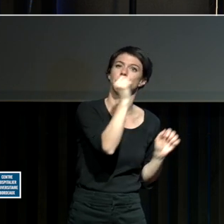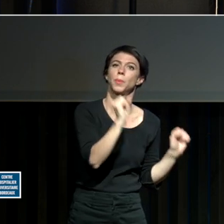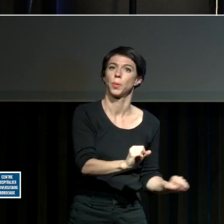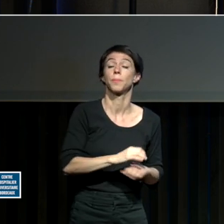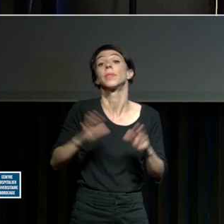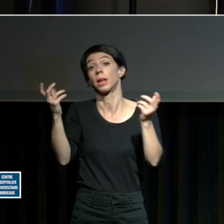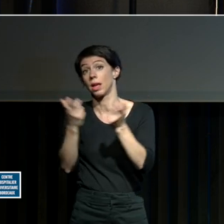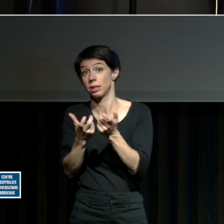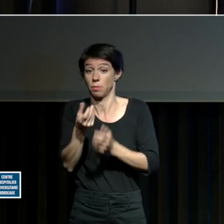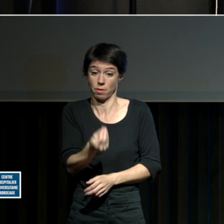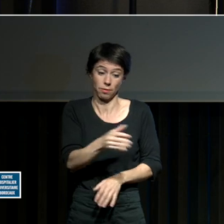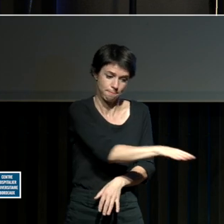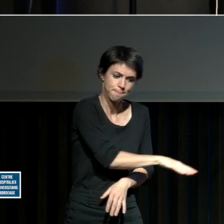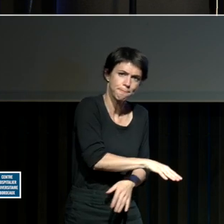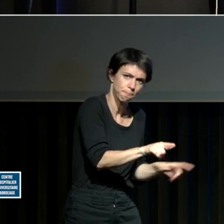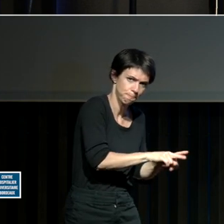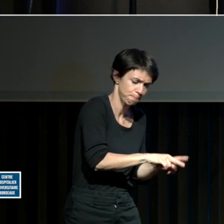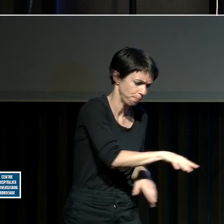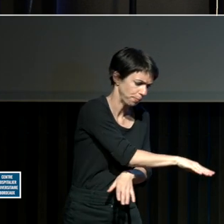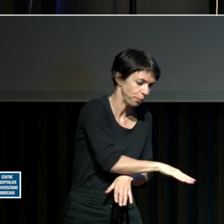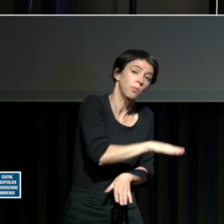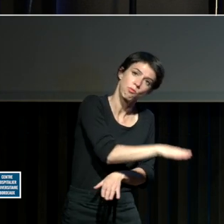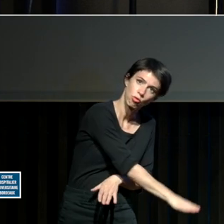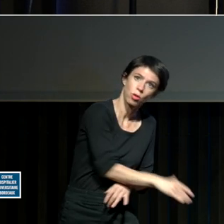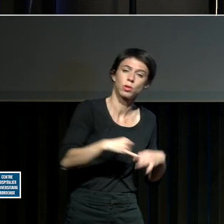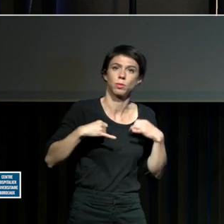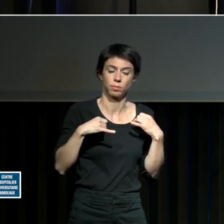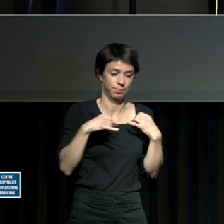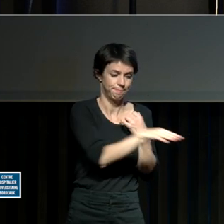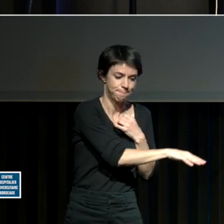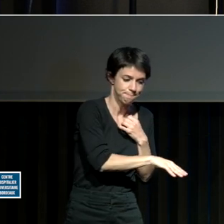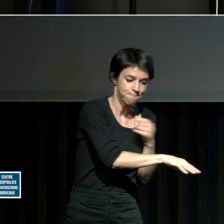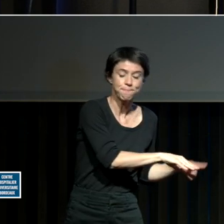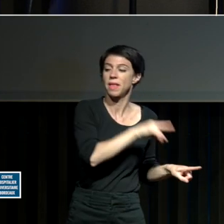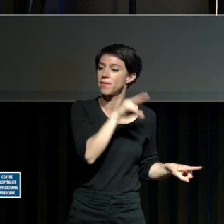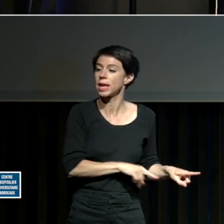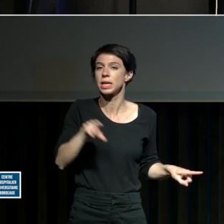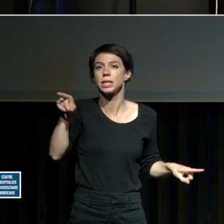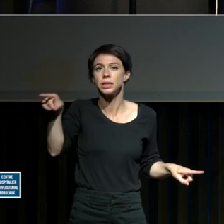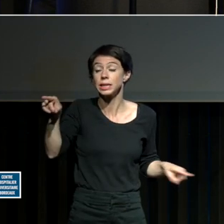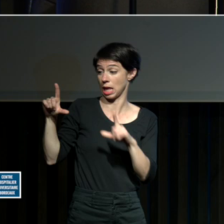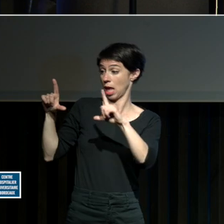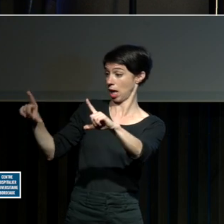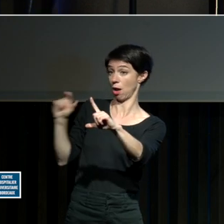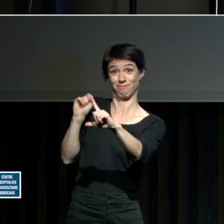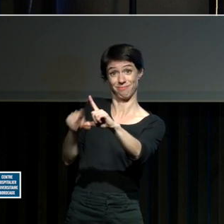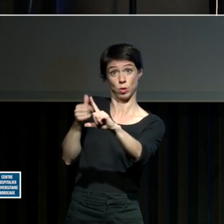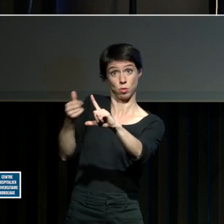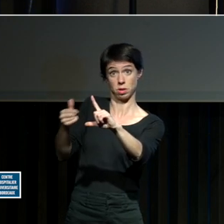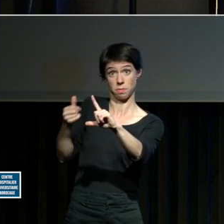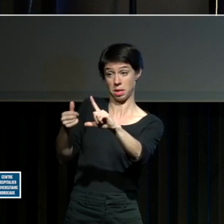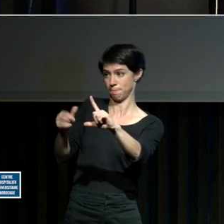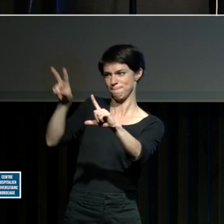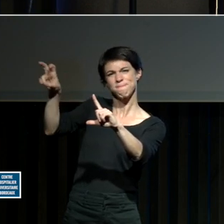les enfants vraiment les plus jeunes, c'est que finalement, plus qu'une toxicité directe de l'écran en lui-même sur